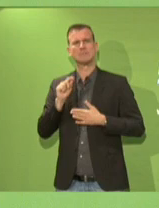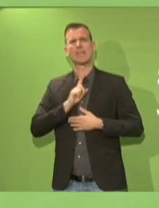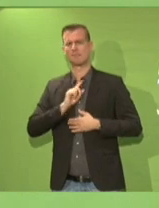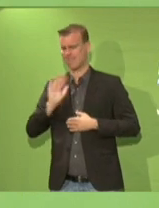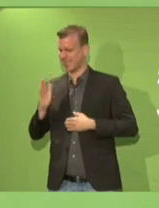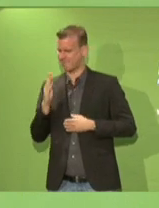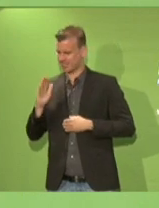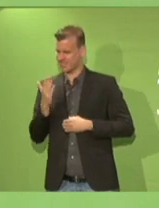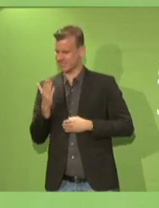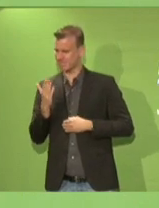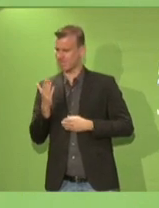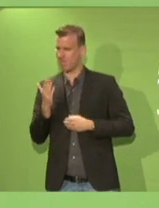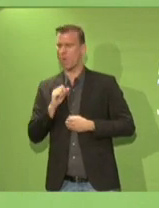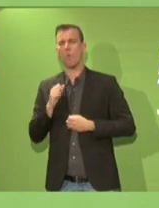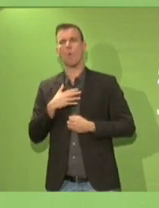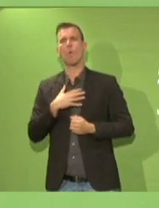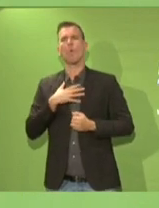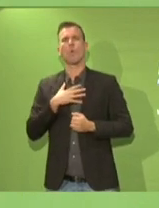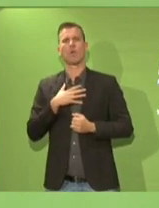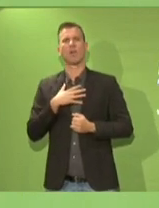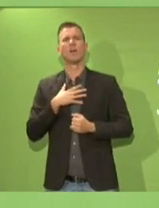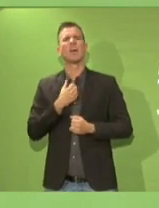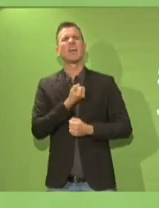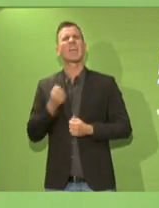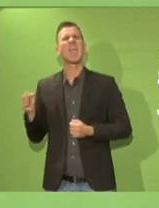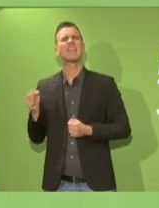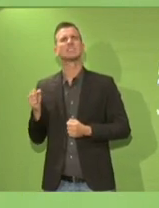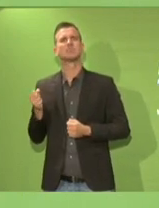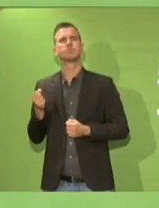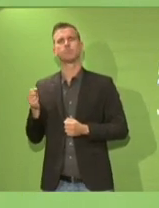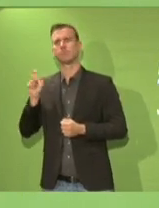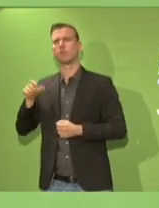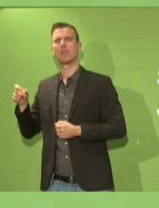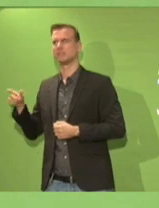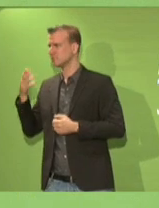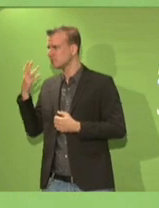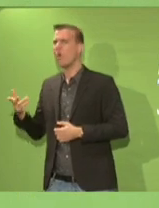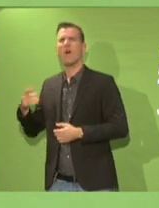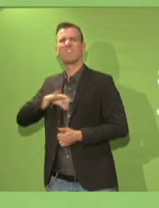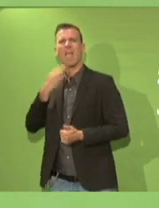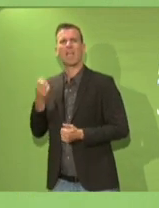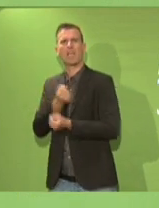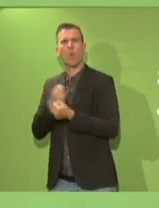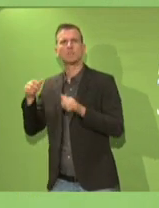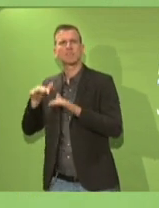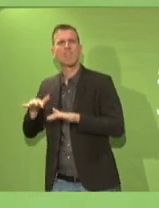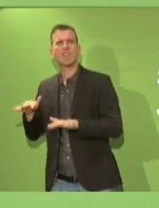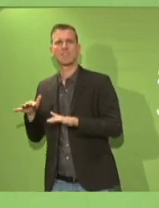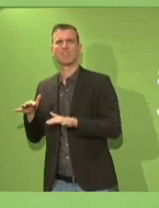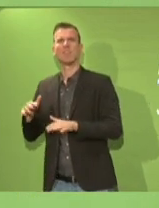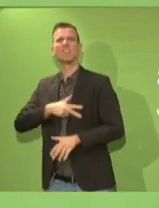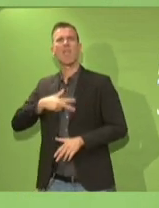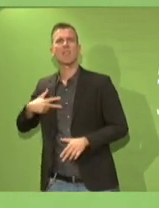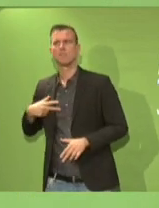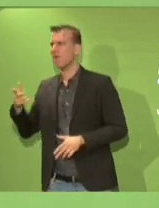zur Kenntnis genommen haben, das sind die Erfolge der Rechtspopulisten in Europa, vor allen Dingen in Frankreich, in Großbritannien und in Dänemark.